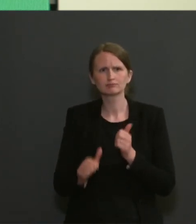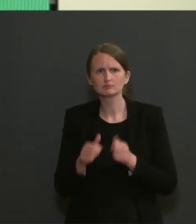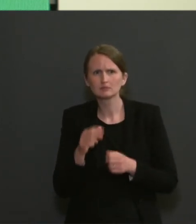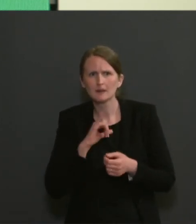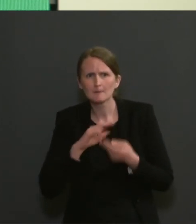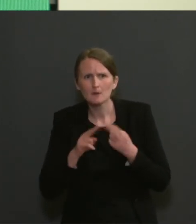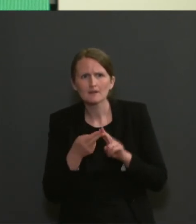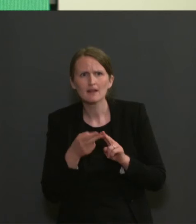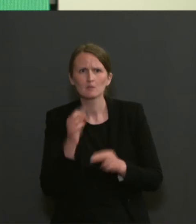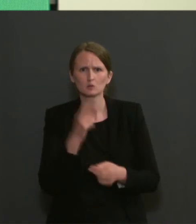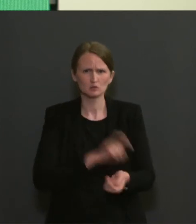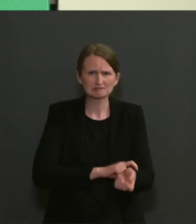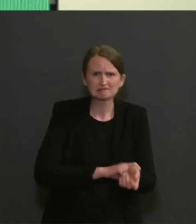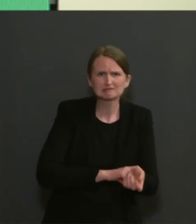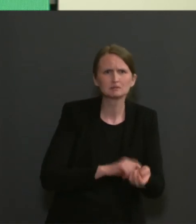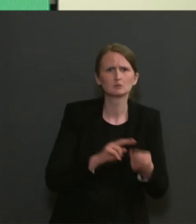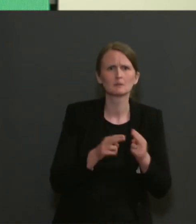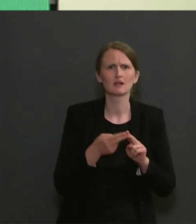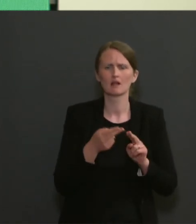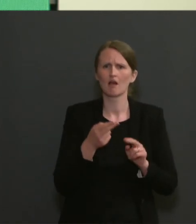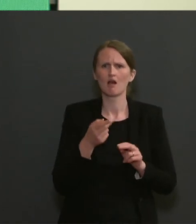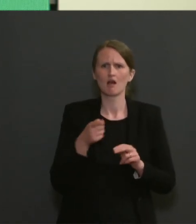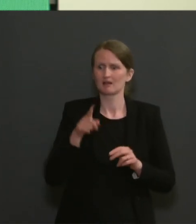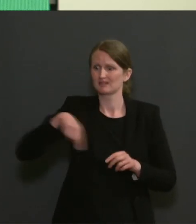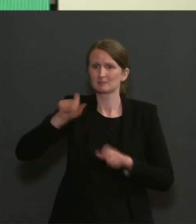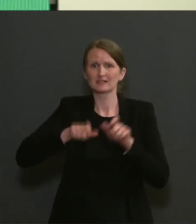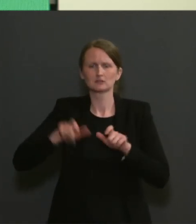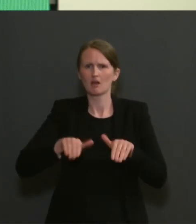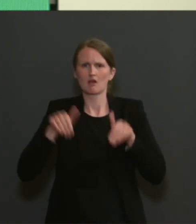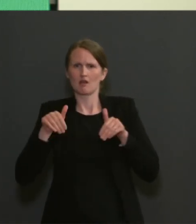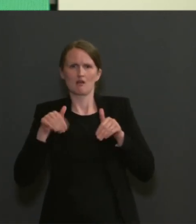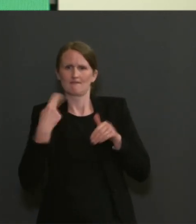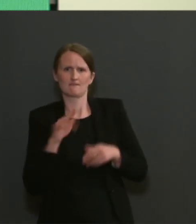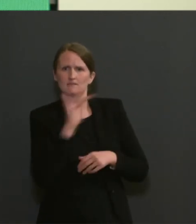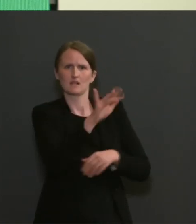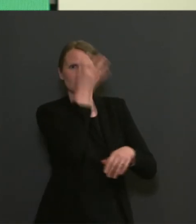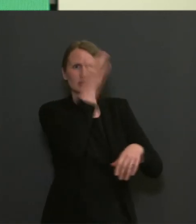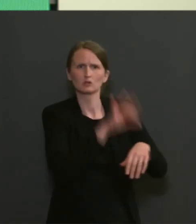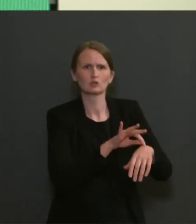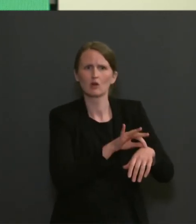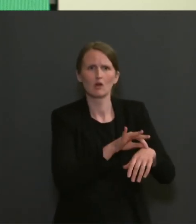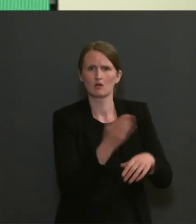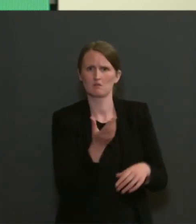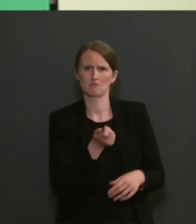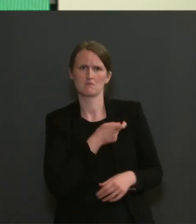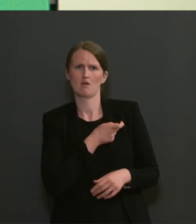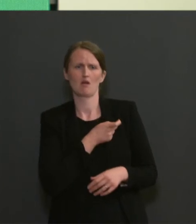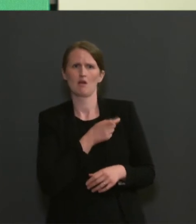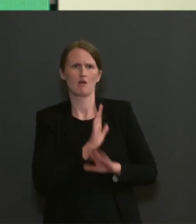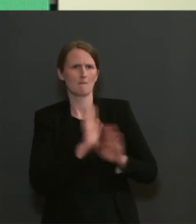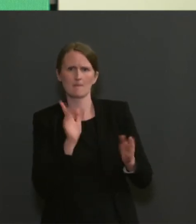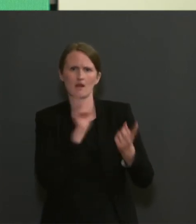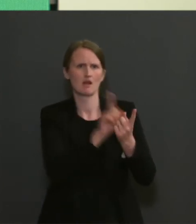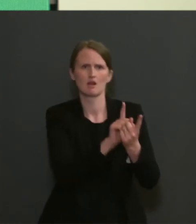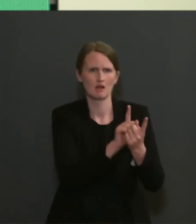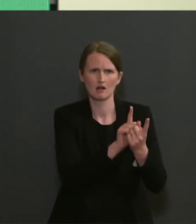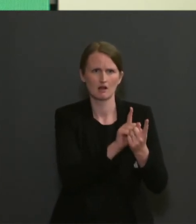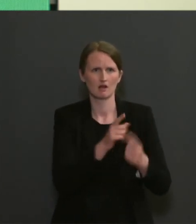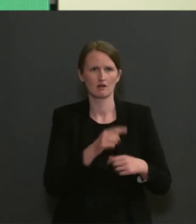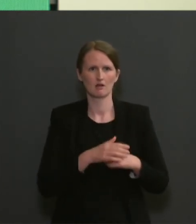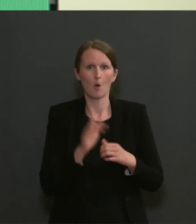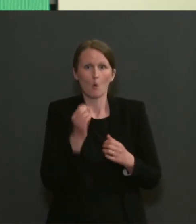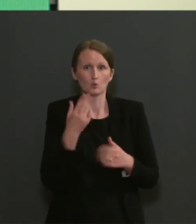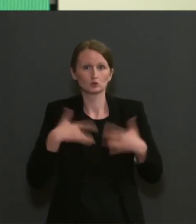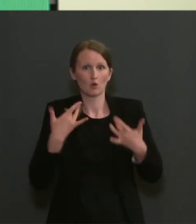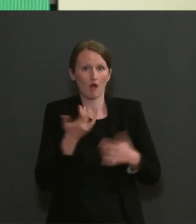par crainte. Par crainte soit de ne pas pouvoir y être reçus, soit d'y être éventuellement contaminés. Nous tenons à souligner le